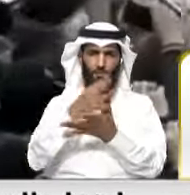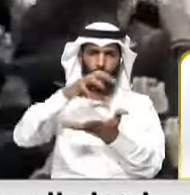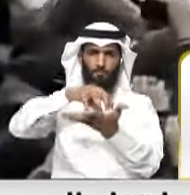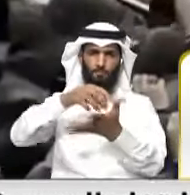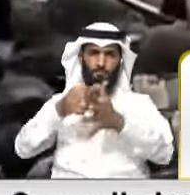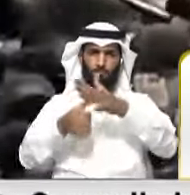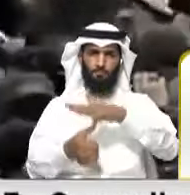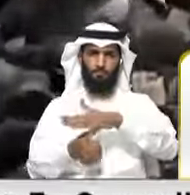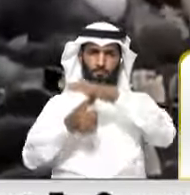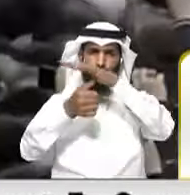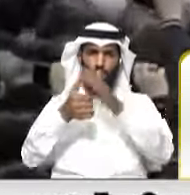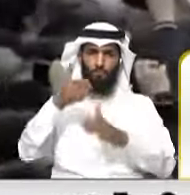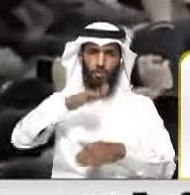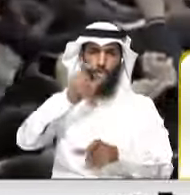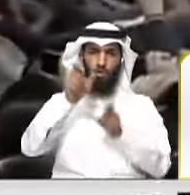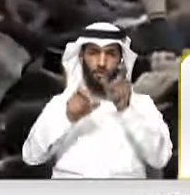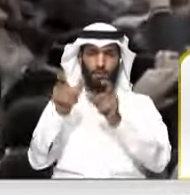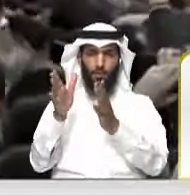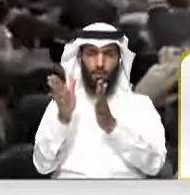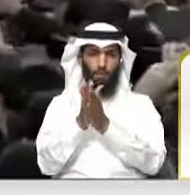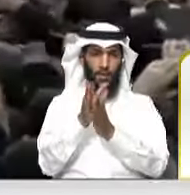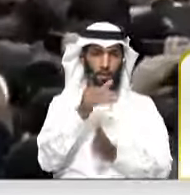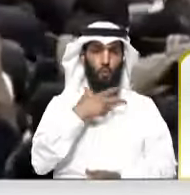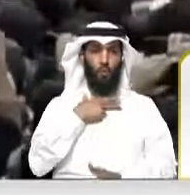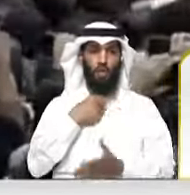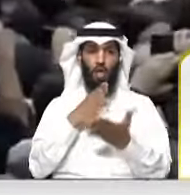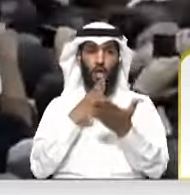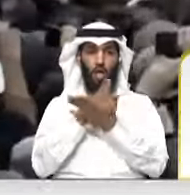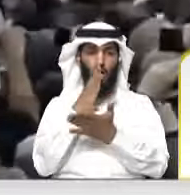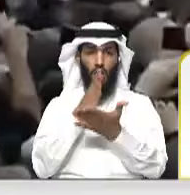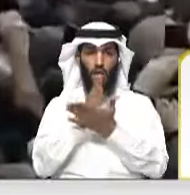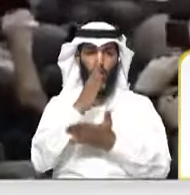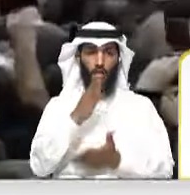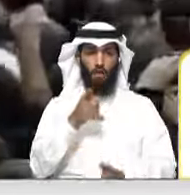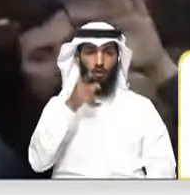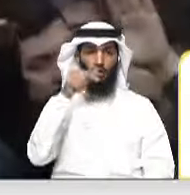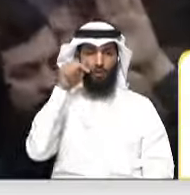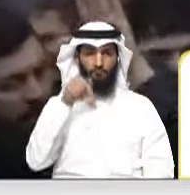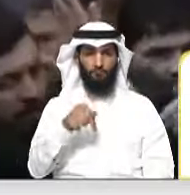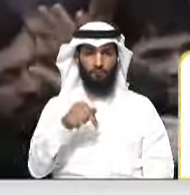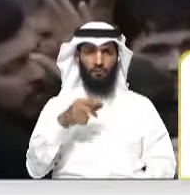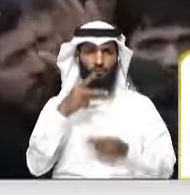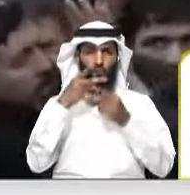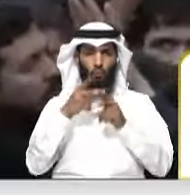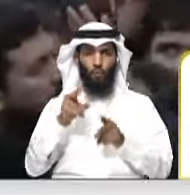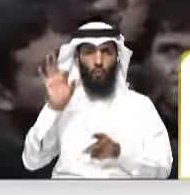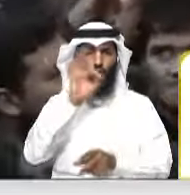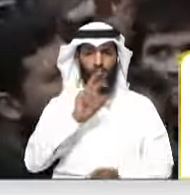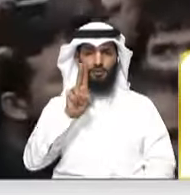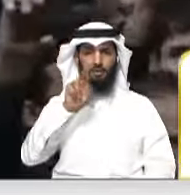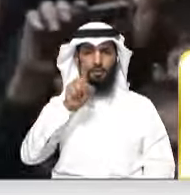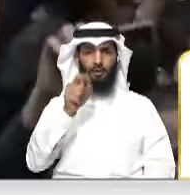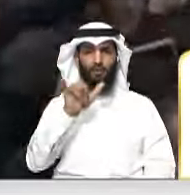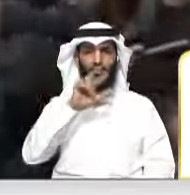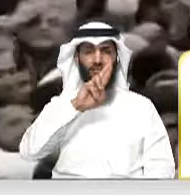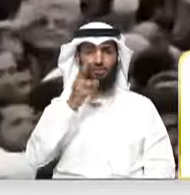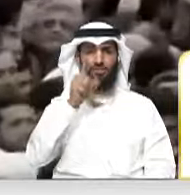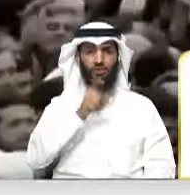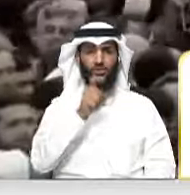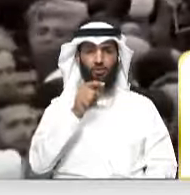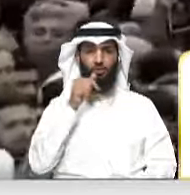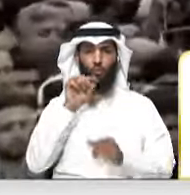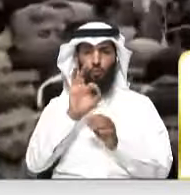ومرافقيه وابرزهم وزير الخارجيه حسين امير عبد اللهيان في مدينه تبريز عاصمه محافظه